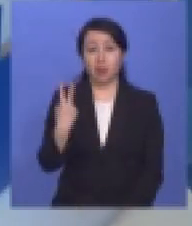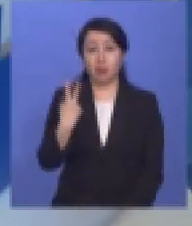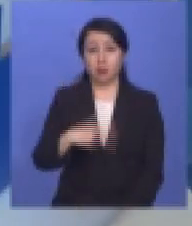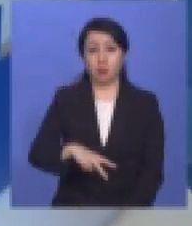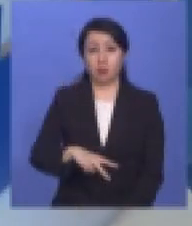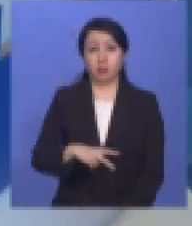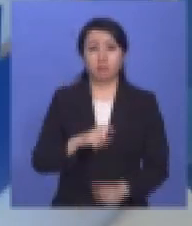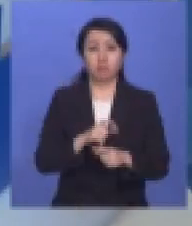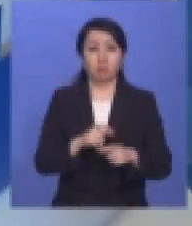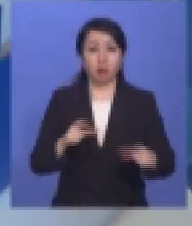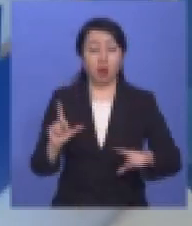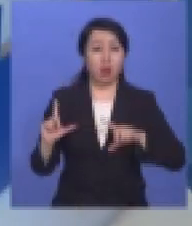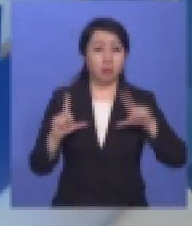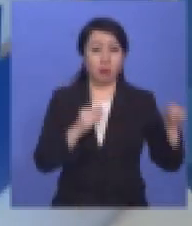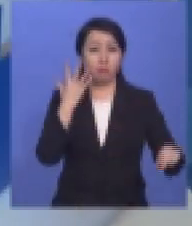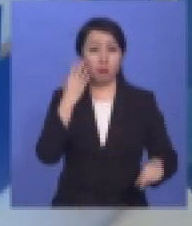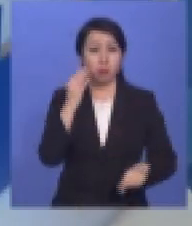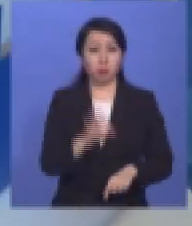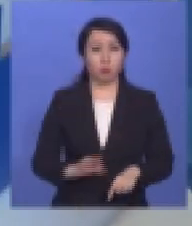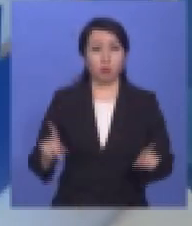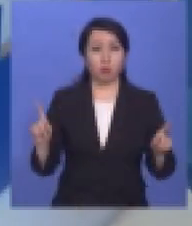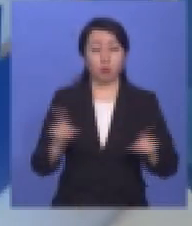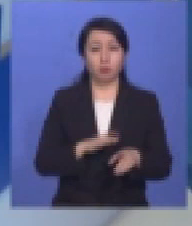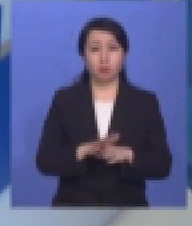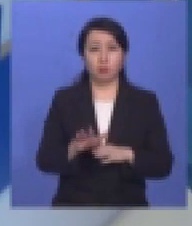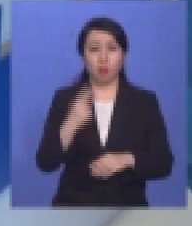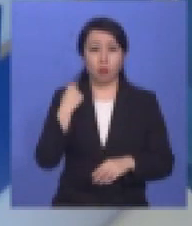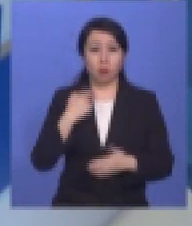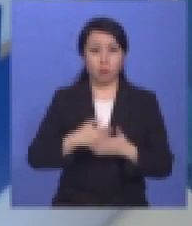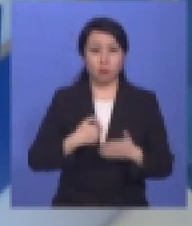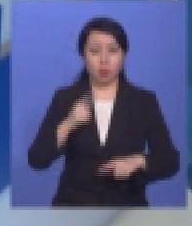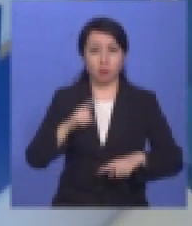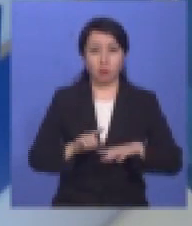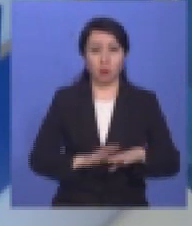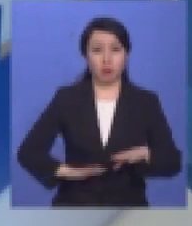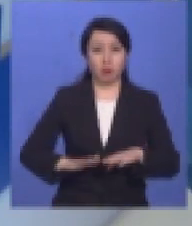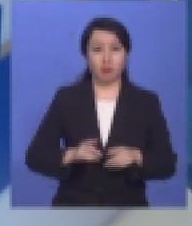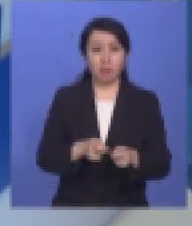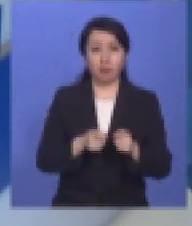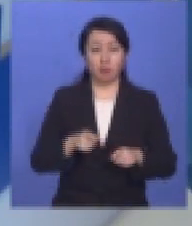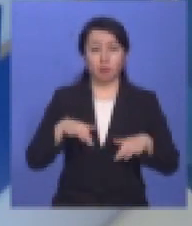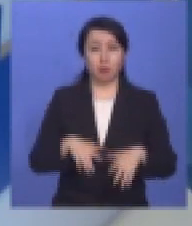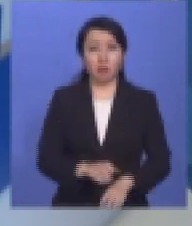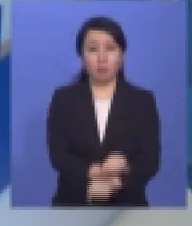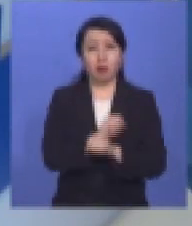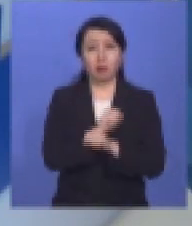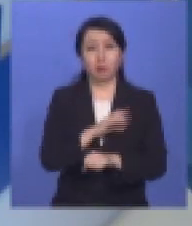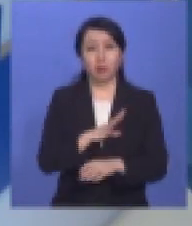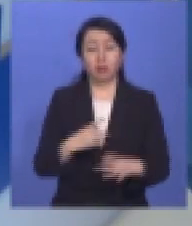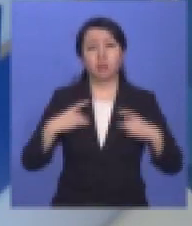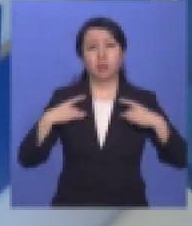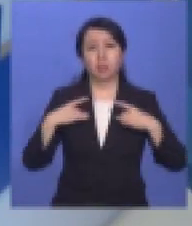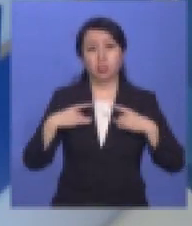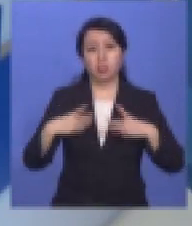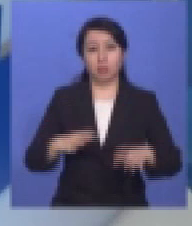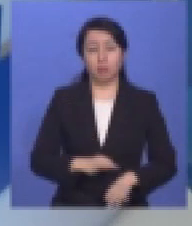20 североказахстанцев отправятся в Алма-Атинскую область, чтобы исполнить свой долг перед Отечеством. В департаменте по делам обороны состоялась